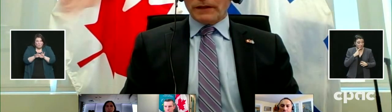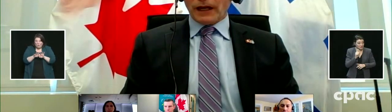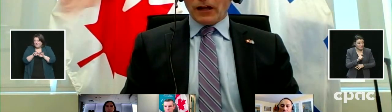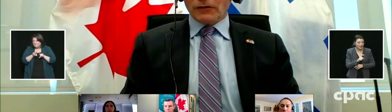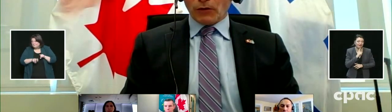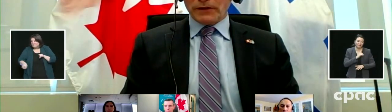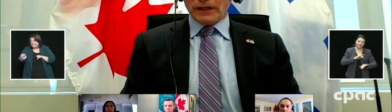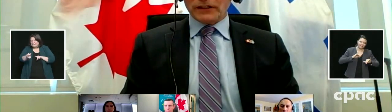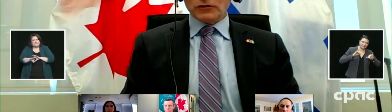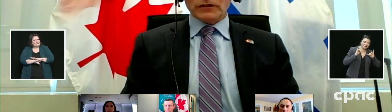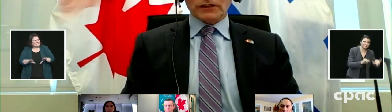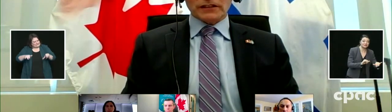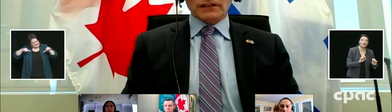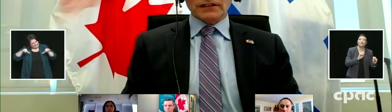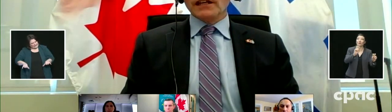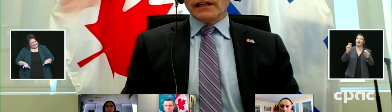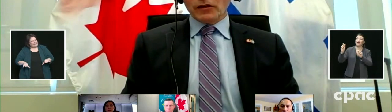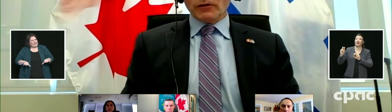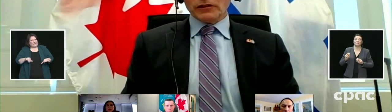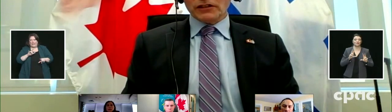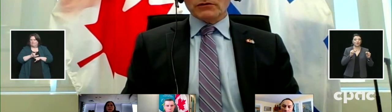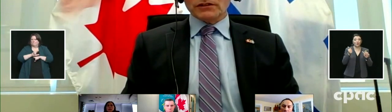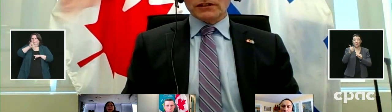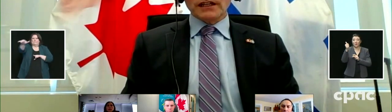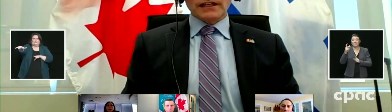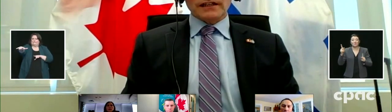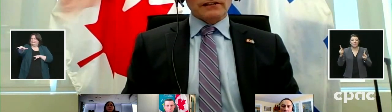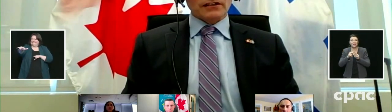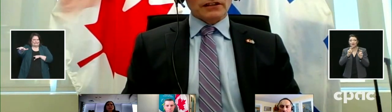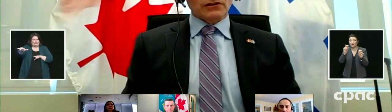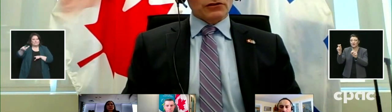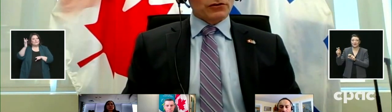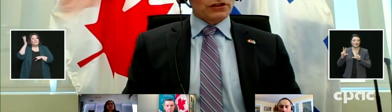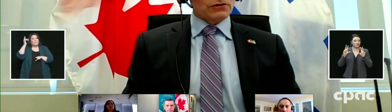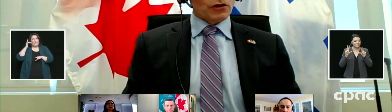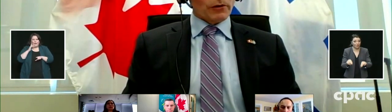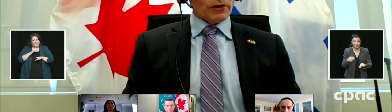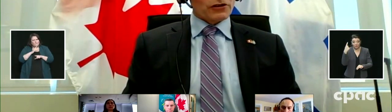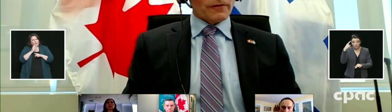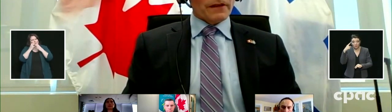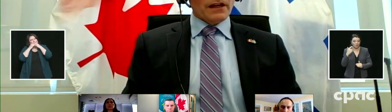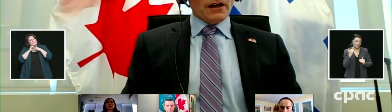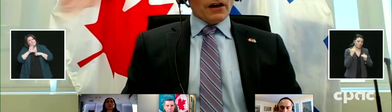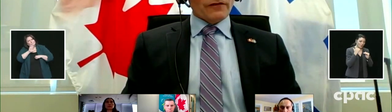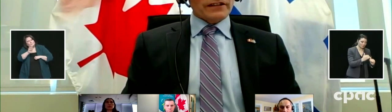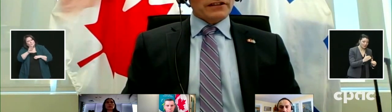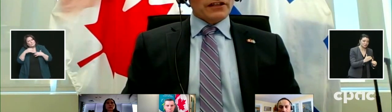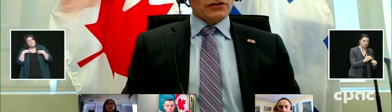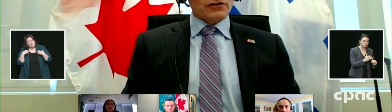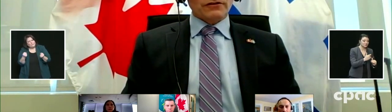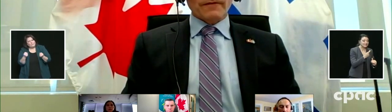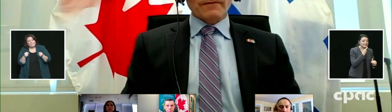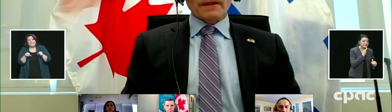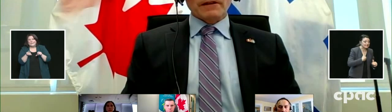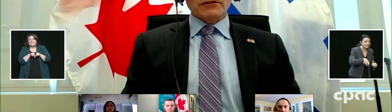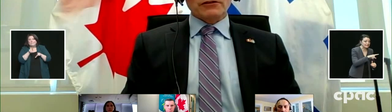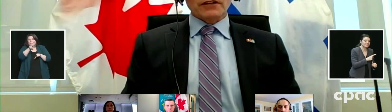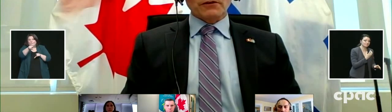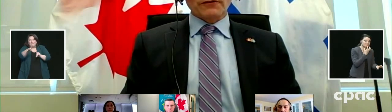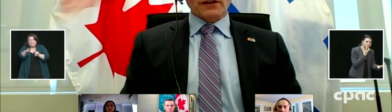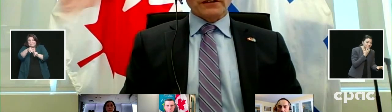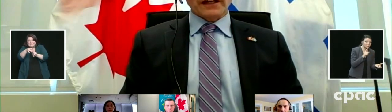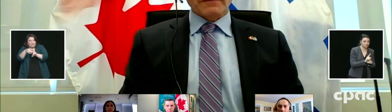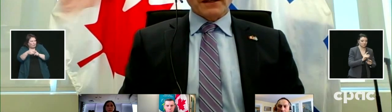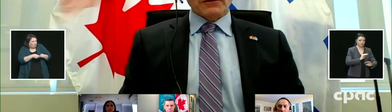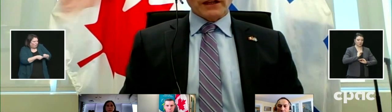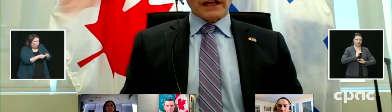sorte de prendre bien soin de sa santé et de protéger aussi la santé de ceux qui nous sont proches. On vaccination, Major